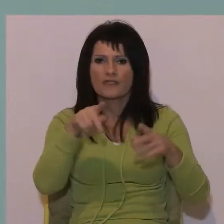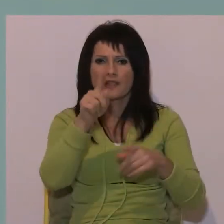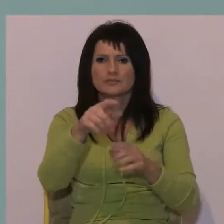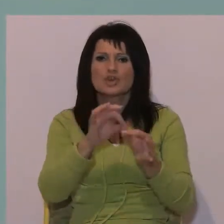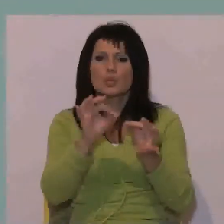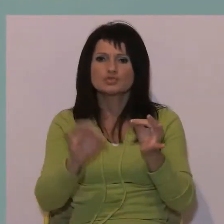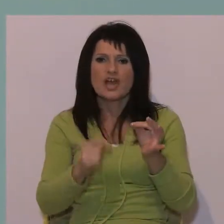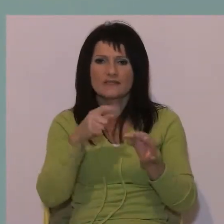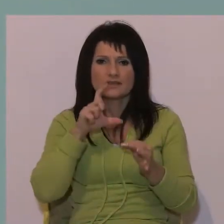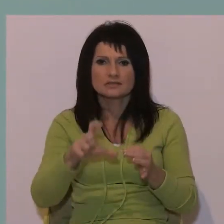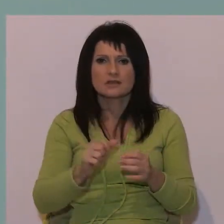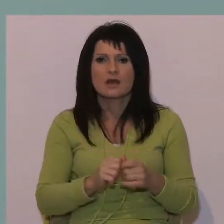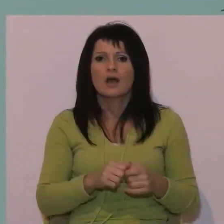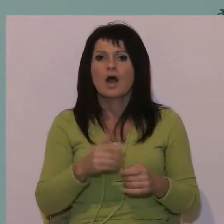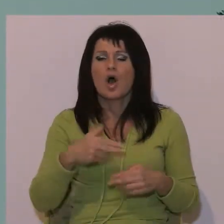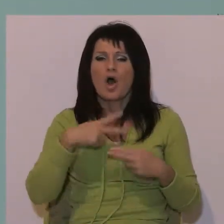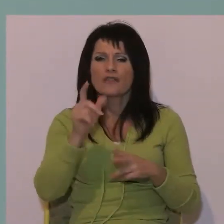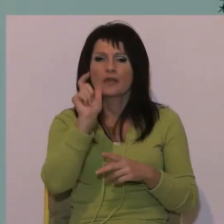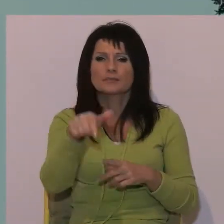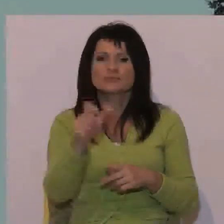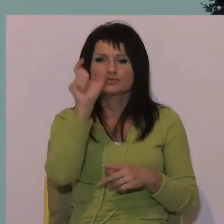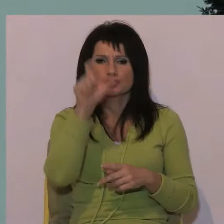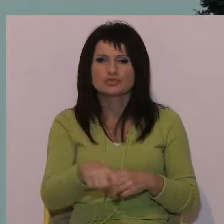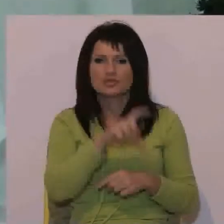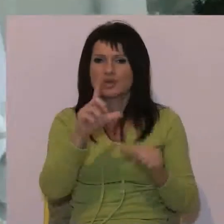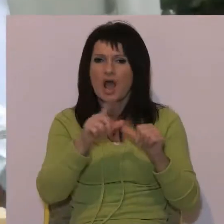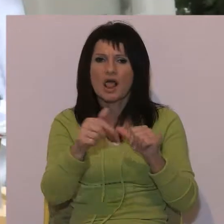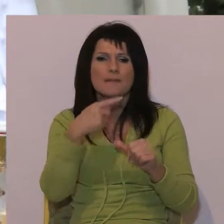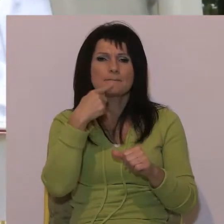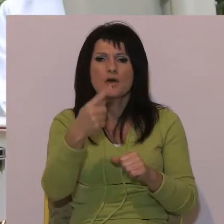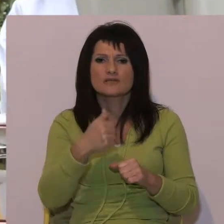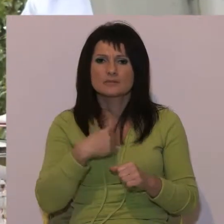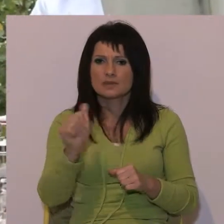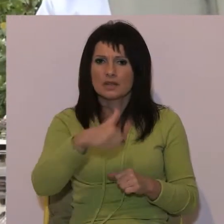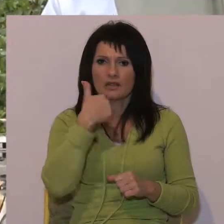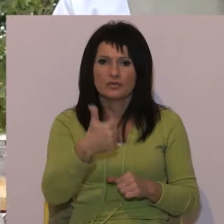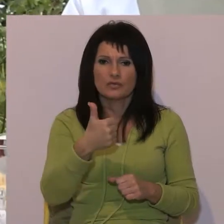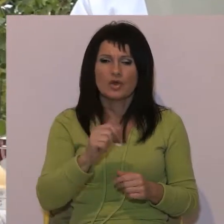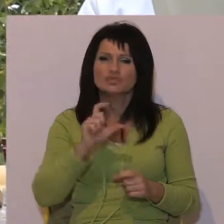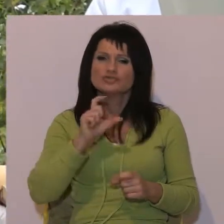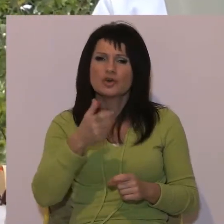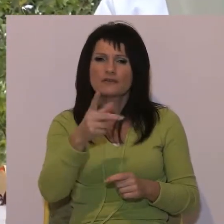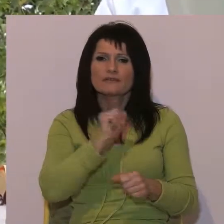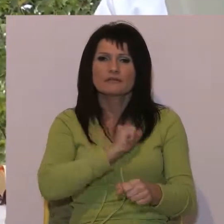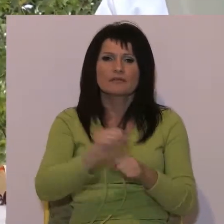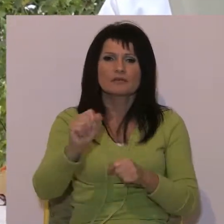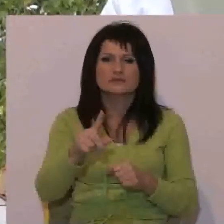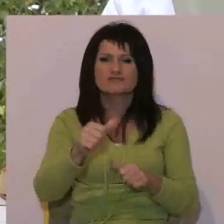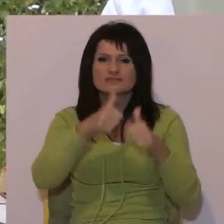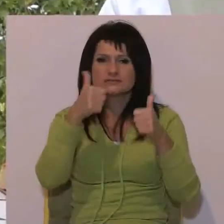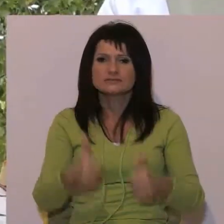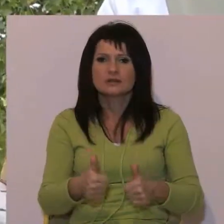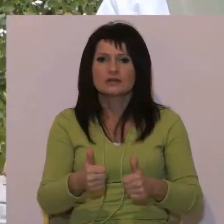różaniec, oddam ci krzyż, ale powiedz mi jedno, co ty jesteś w